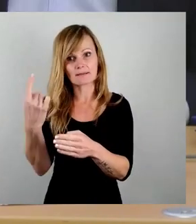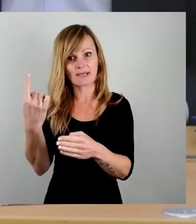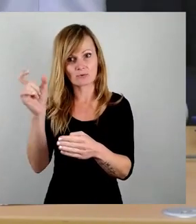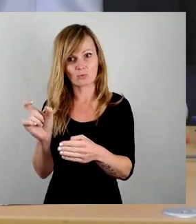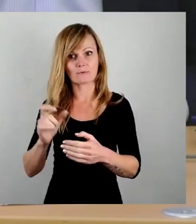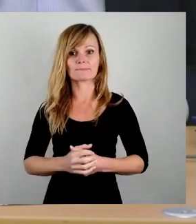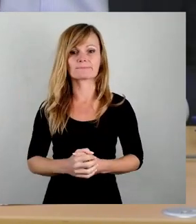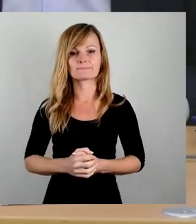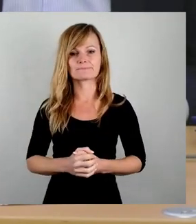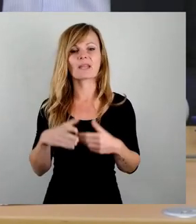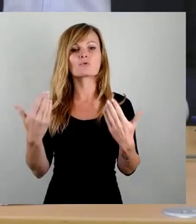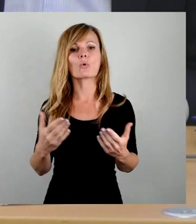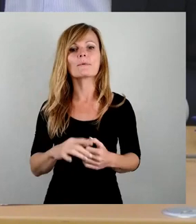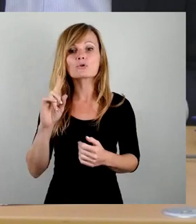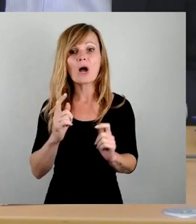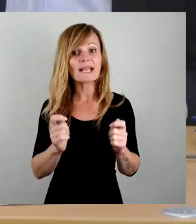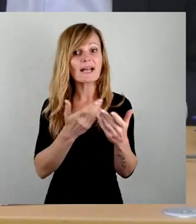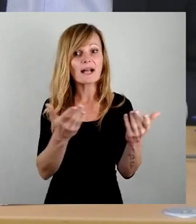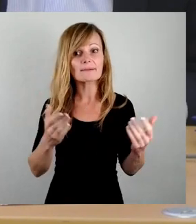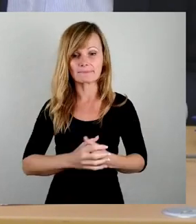So, noch ein Antrag, Frau Kaspari?